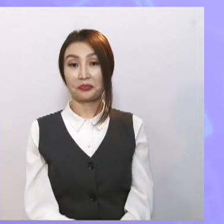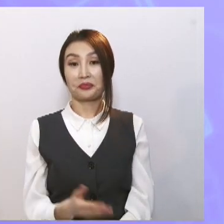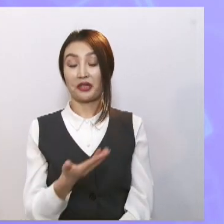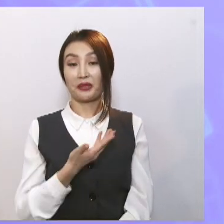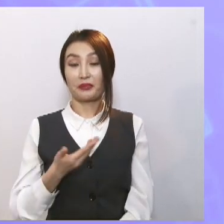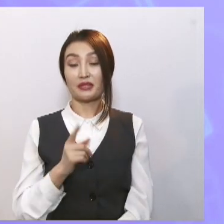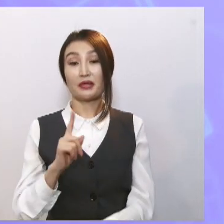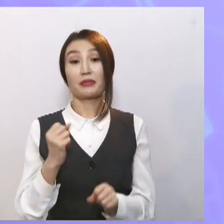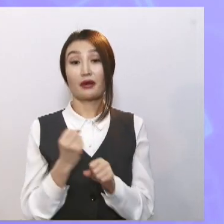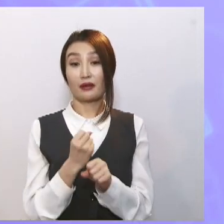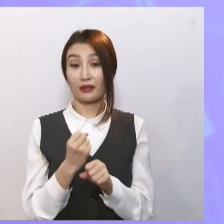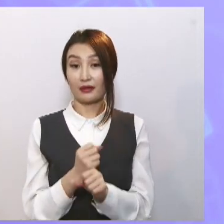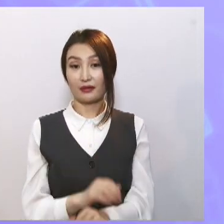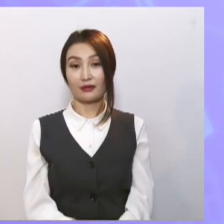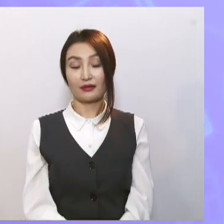Биз эмне кылдык?